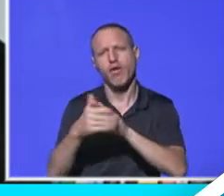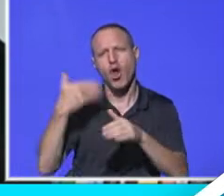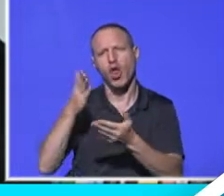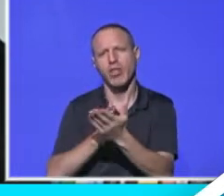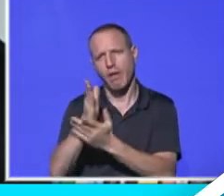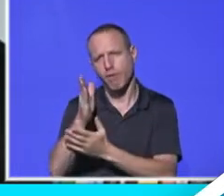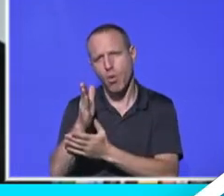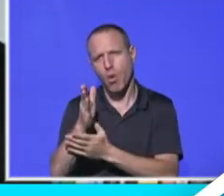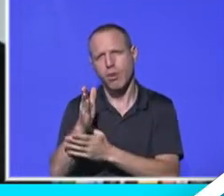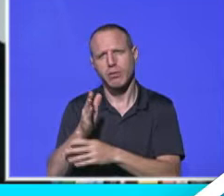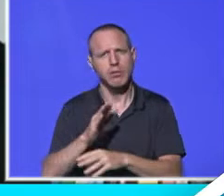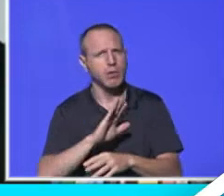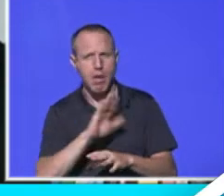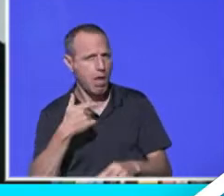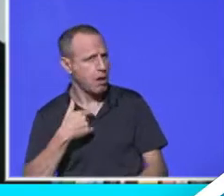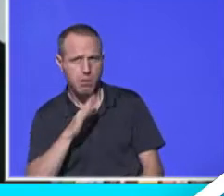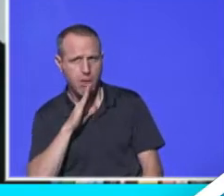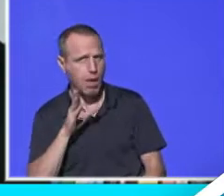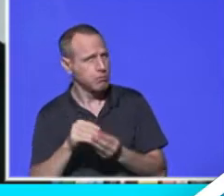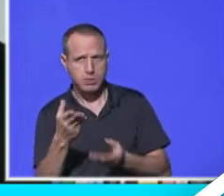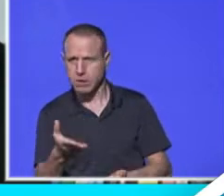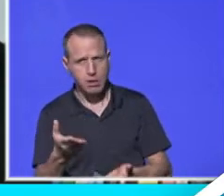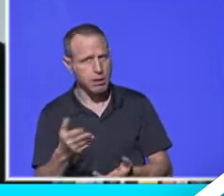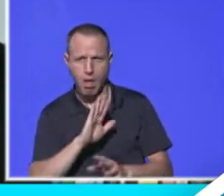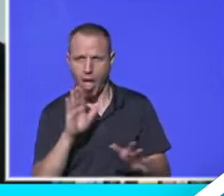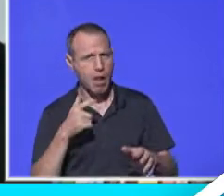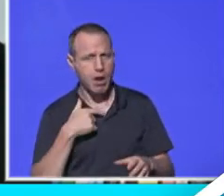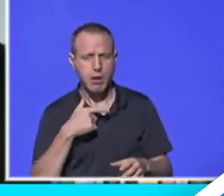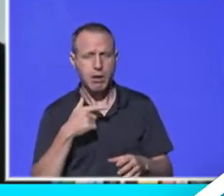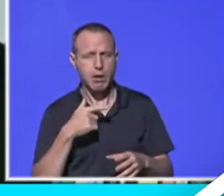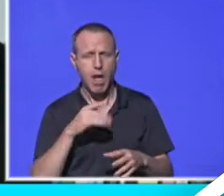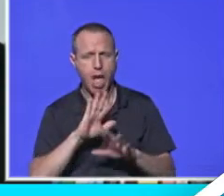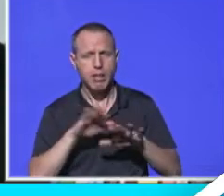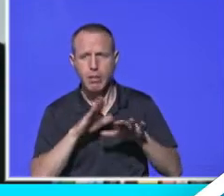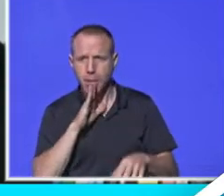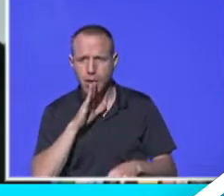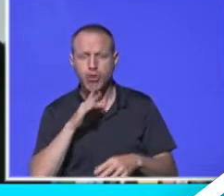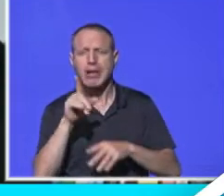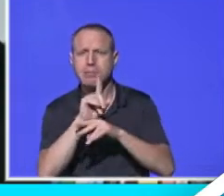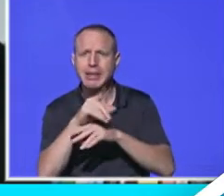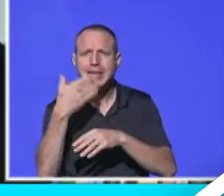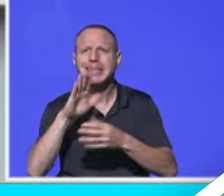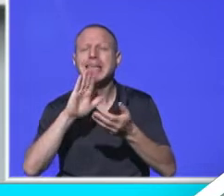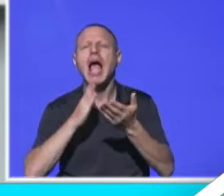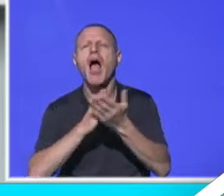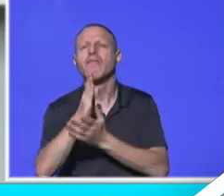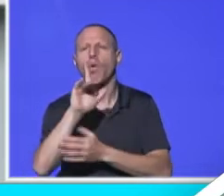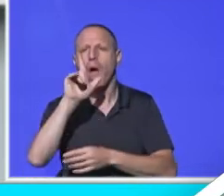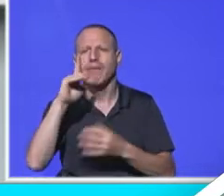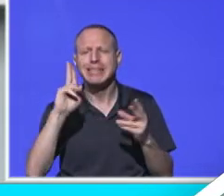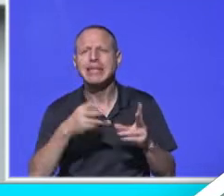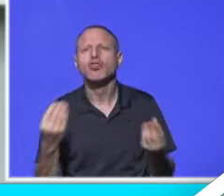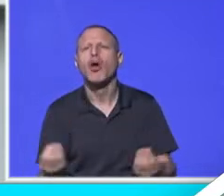שזה... ואז... אין בעיה עם זה. אין בעיה עם הדבר הזה שהזמני יהיה קבוע. אבל צריך